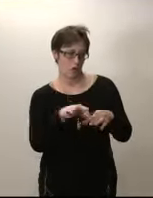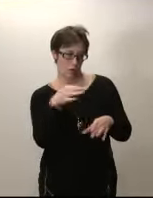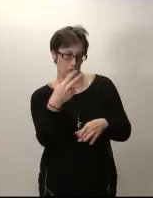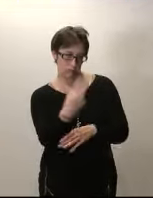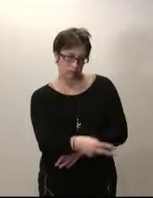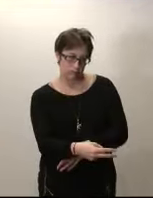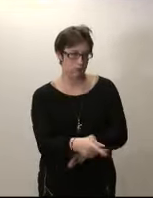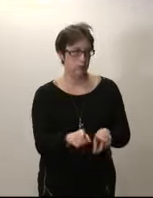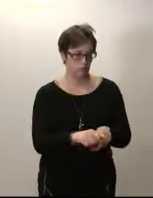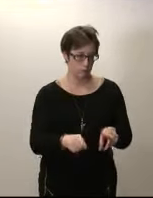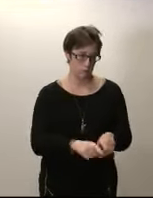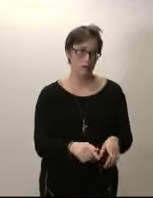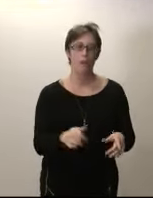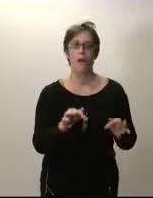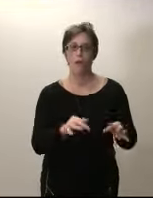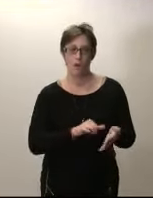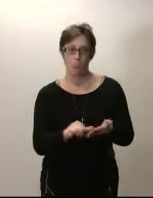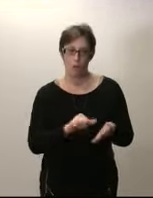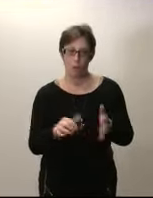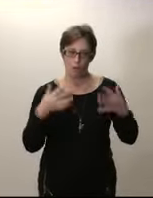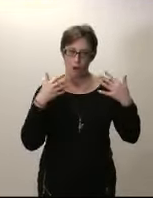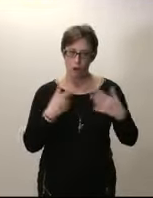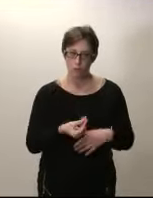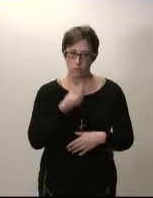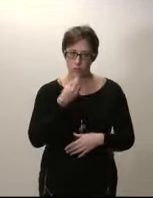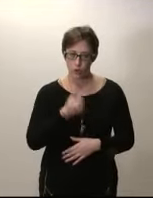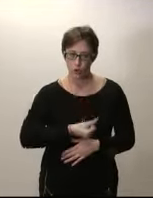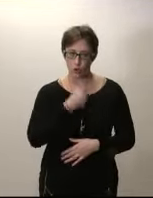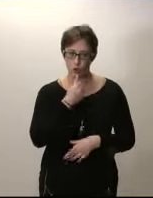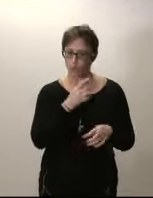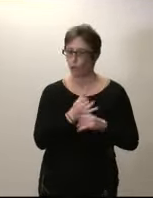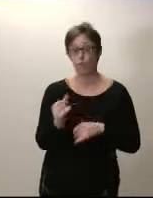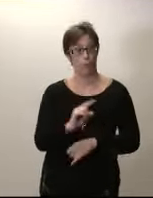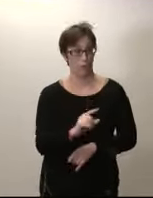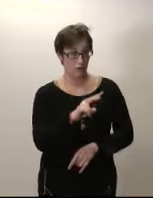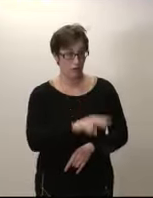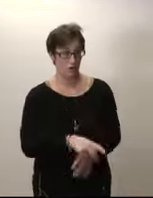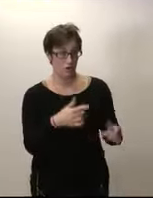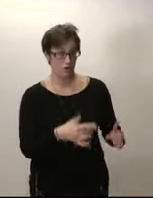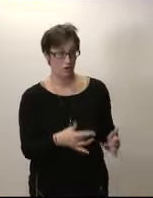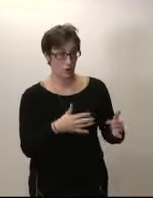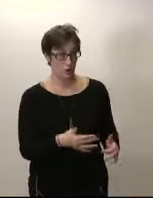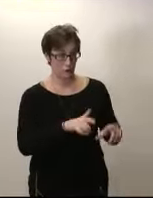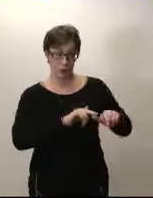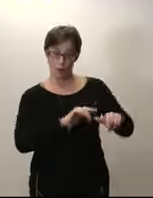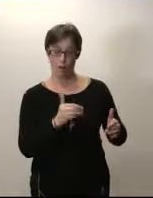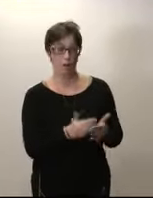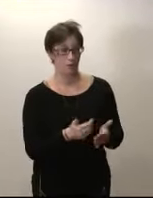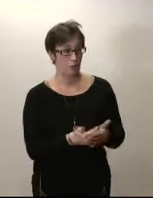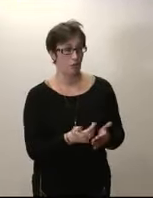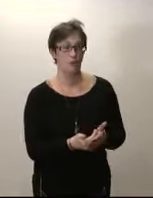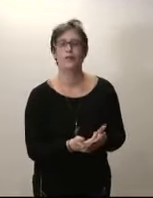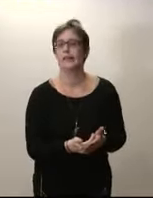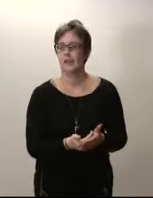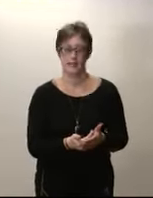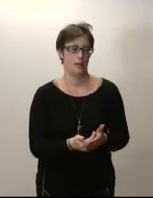de bouche étaient aussi extrêmement élevés. Non, c'est absolument pas faux. Les chiffres sont là pour le montrer. Et que depuis que nous sommes aux affaires,